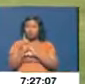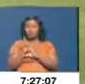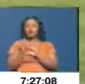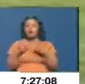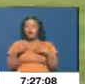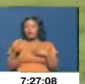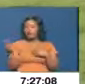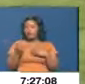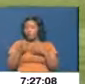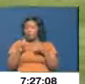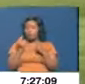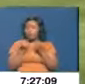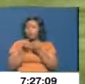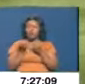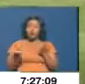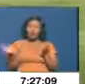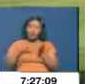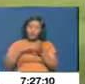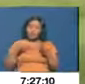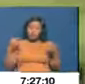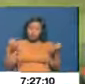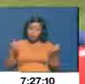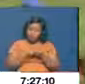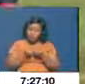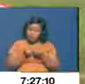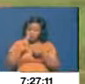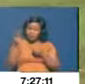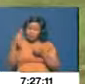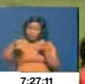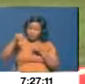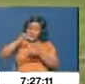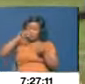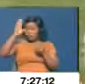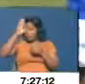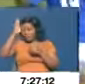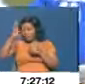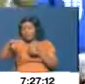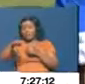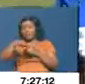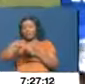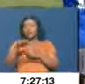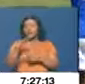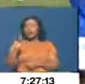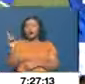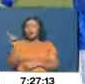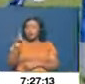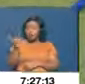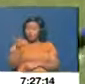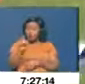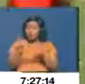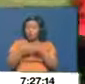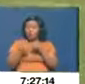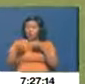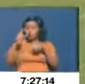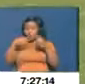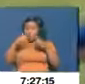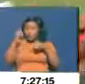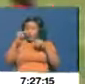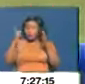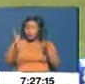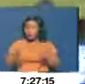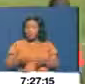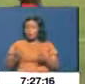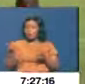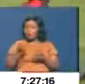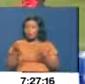mbili zitamenyana katika mkumbo wa pili Jumapili ijayo uwanjani Ruaraka Nairobi, huku mshindi wa mikumbo mbo hiyo miwili